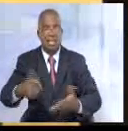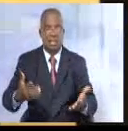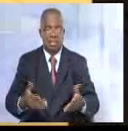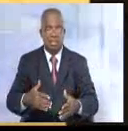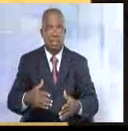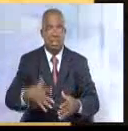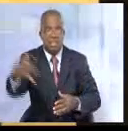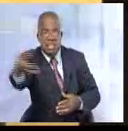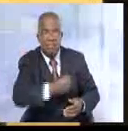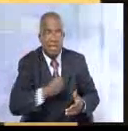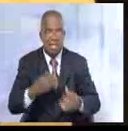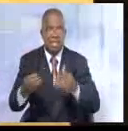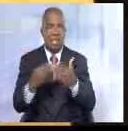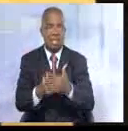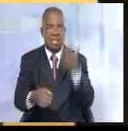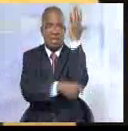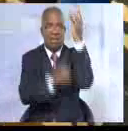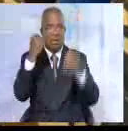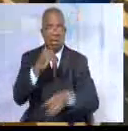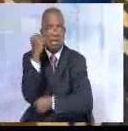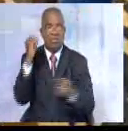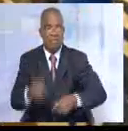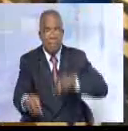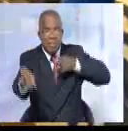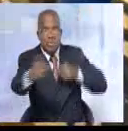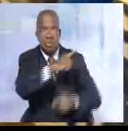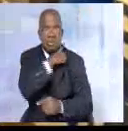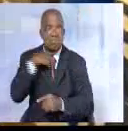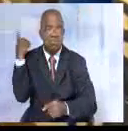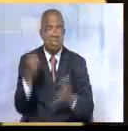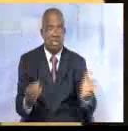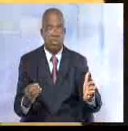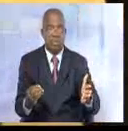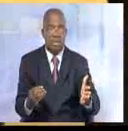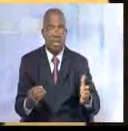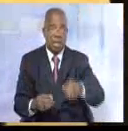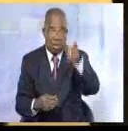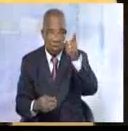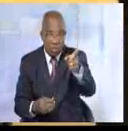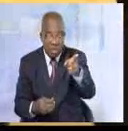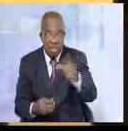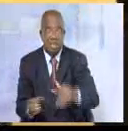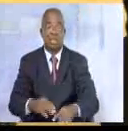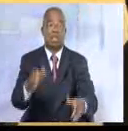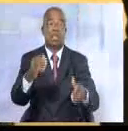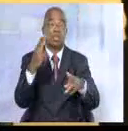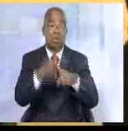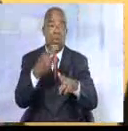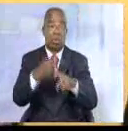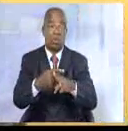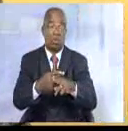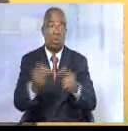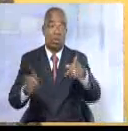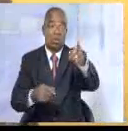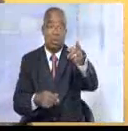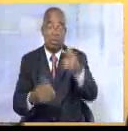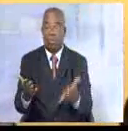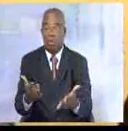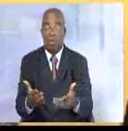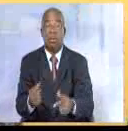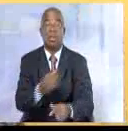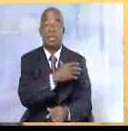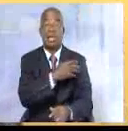ça risque de créer une situation qui sera après difficile à maîtriser.